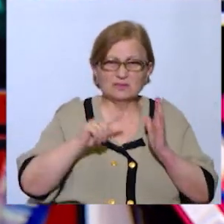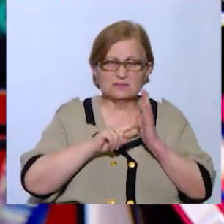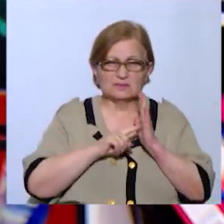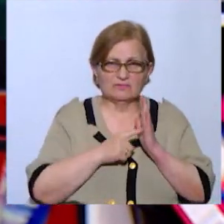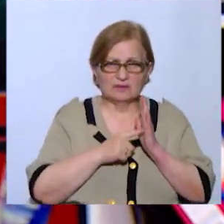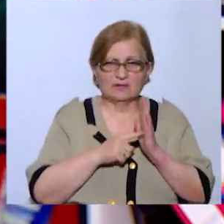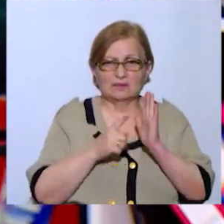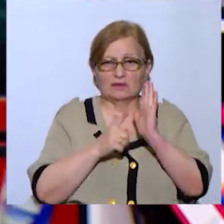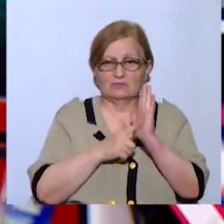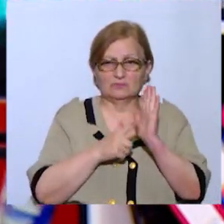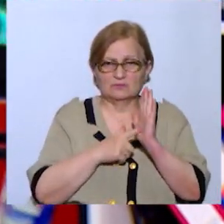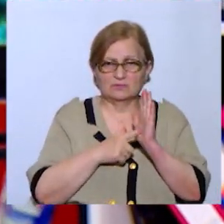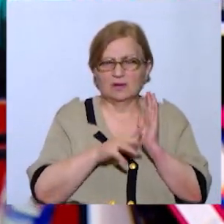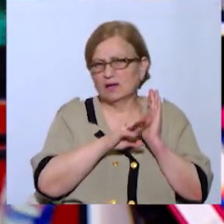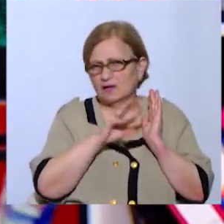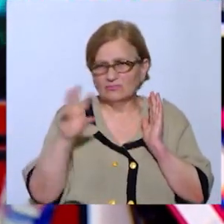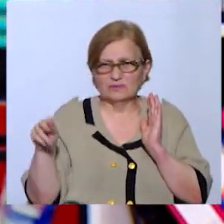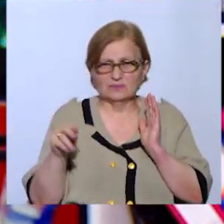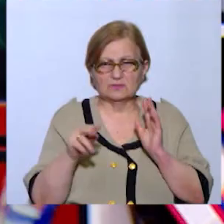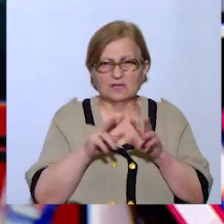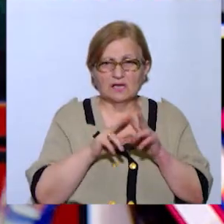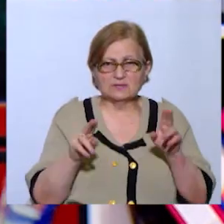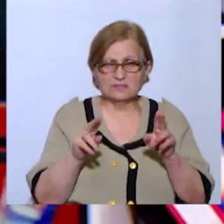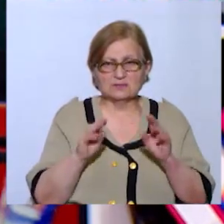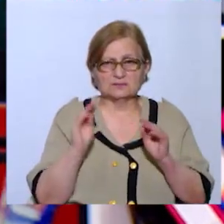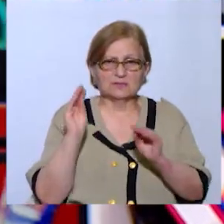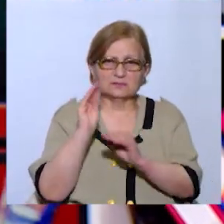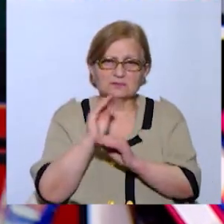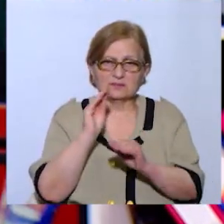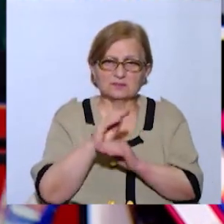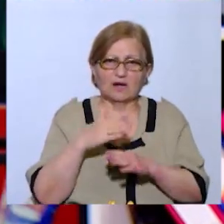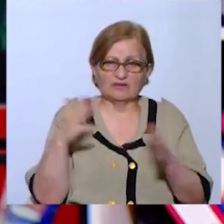რიცხვზე 7-ზე და ყველას თუ ერთნაირად გავზრდით ან შევამცირებთ თქვა